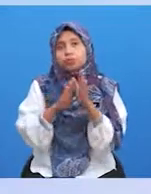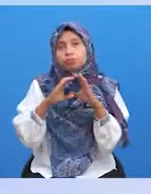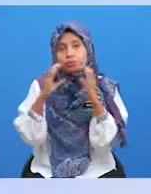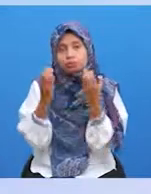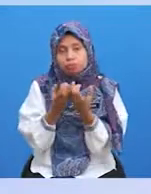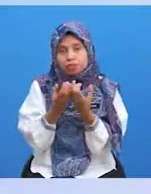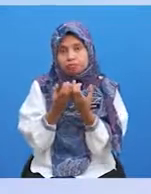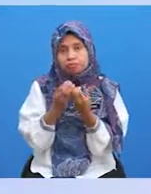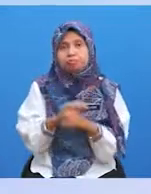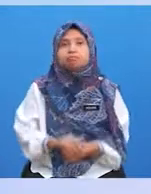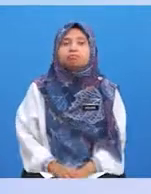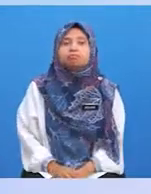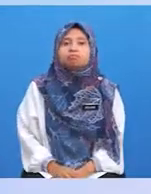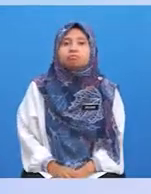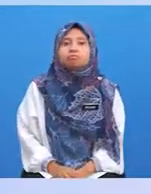Kamu pula?